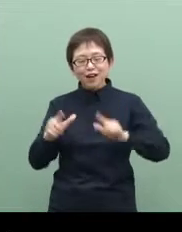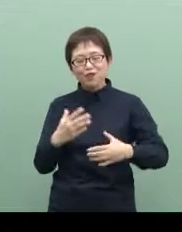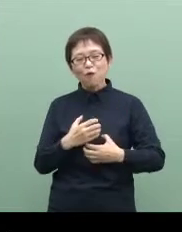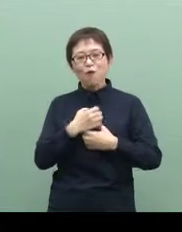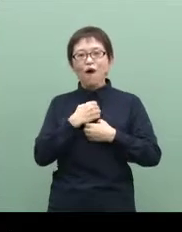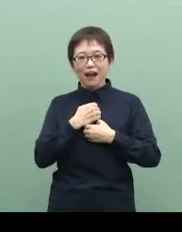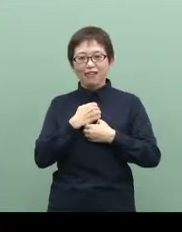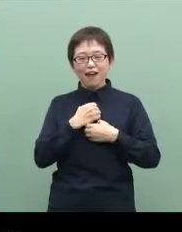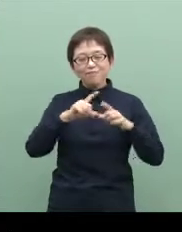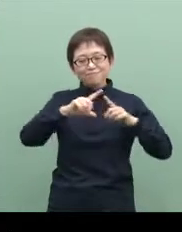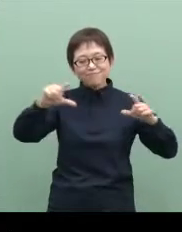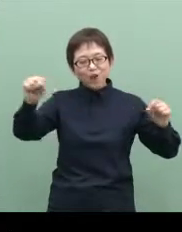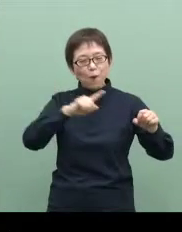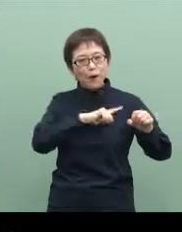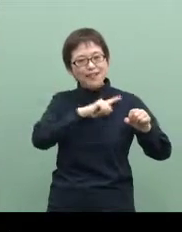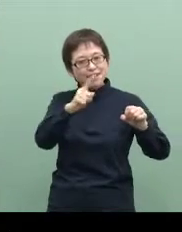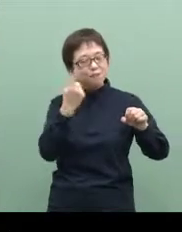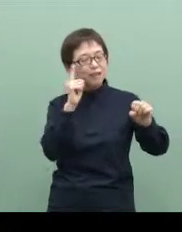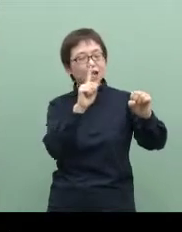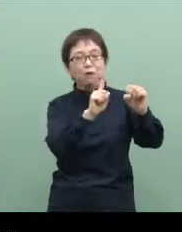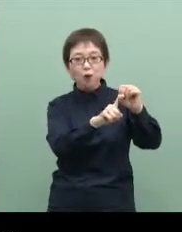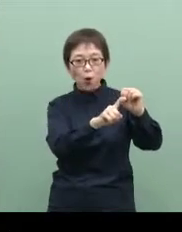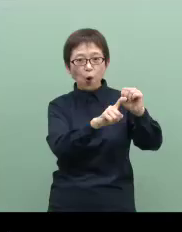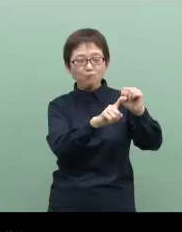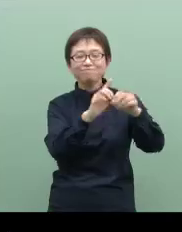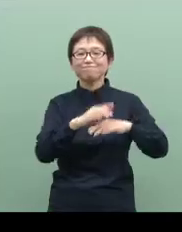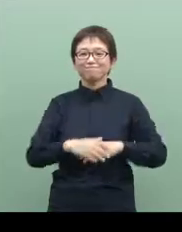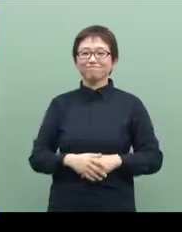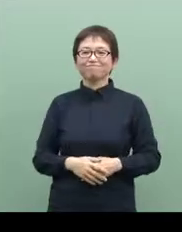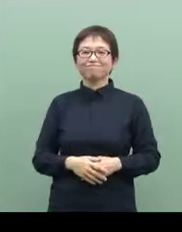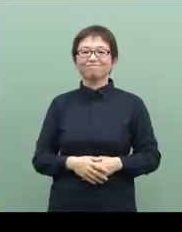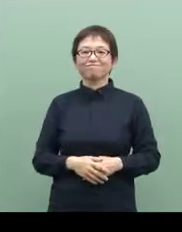を心がけて健康長寿日本一を目指しまし